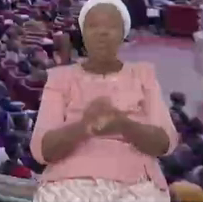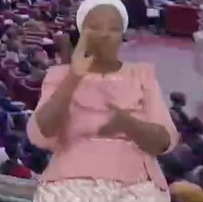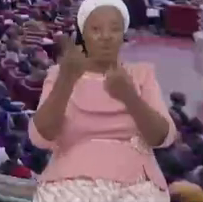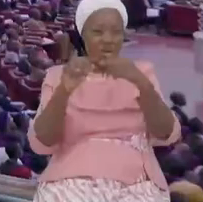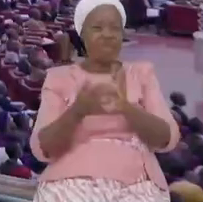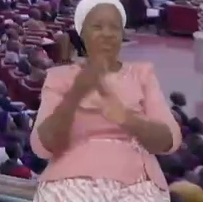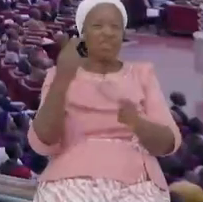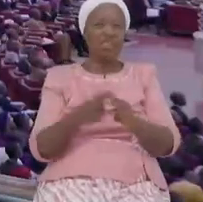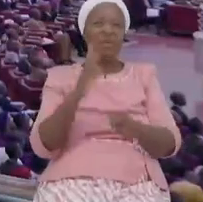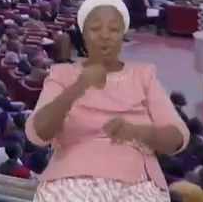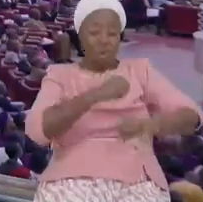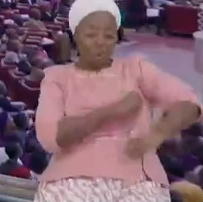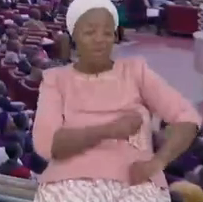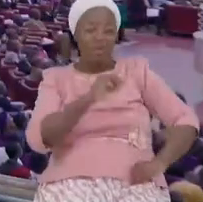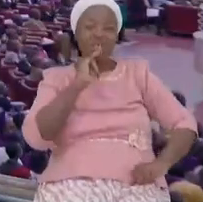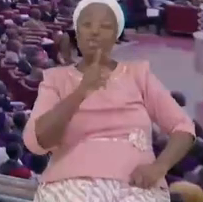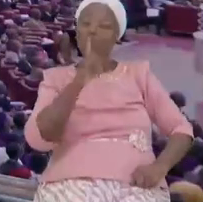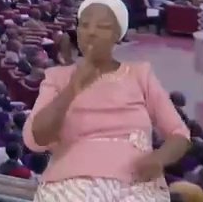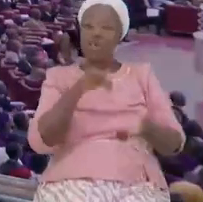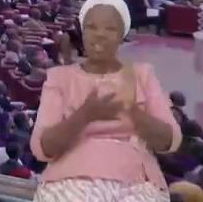Ta protection est sécurisée.